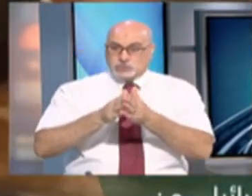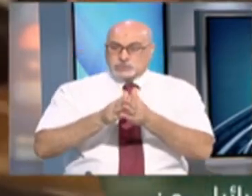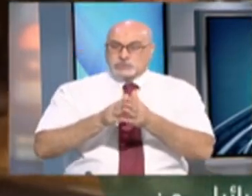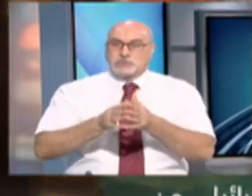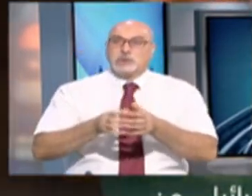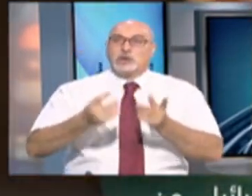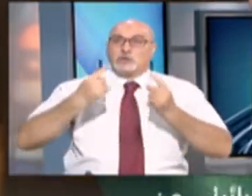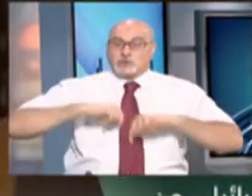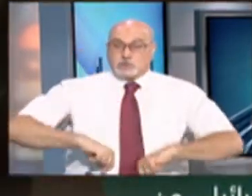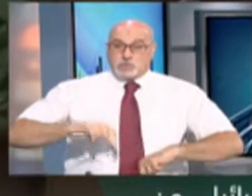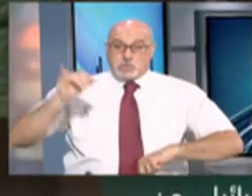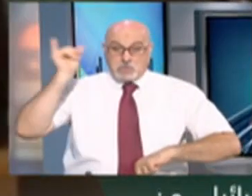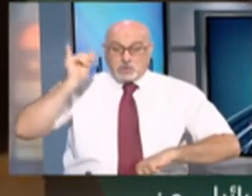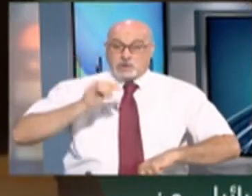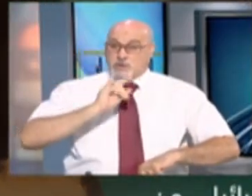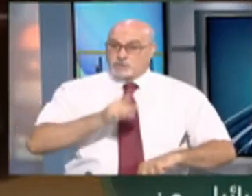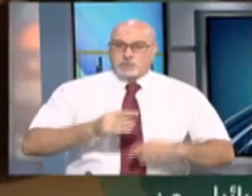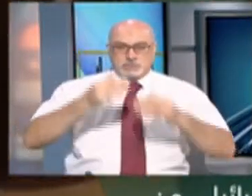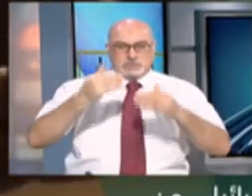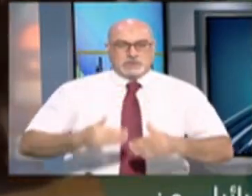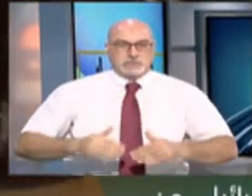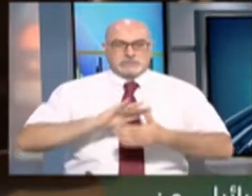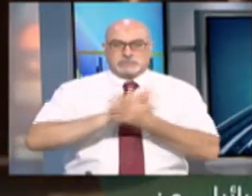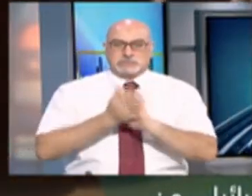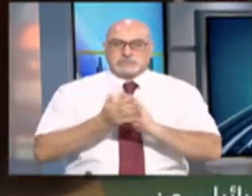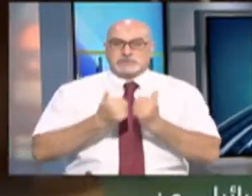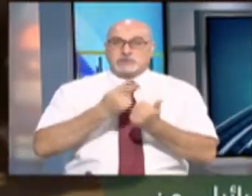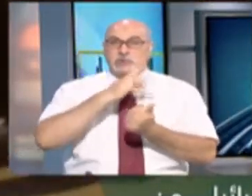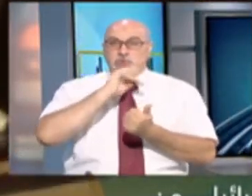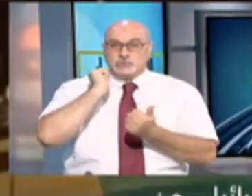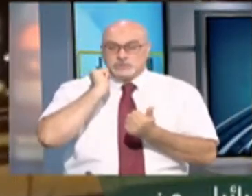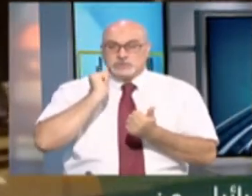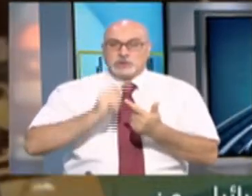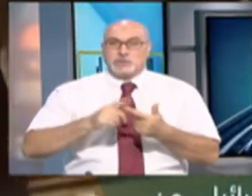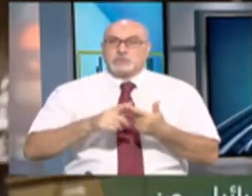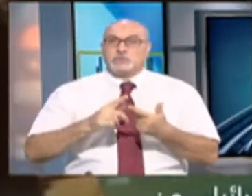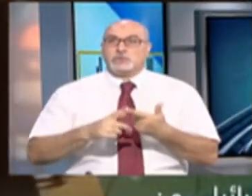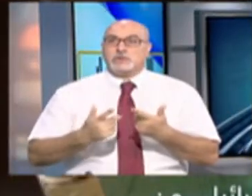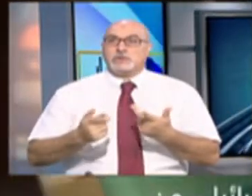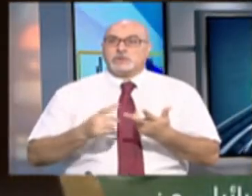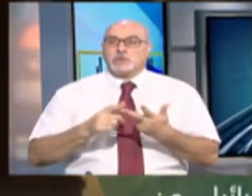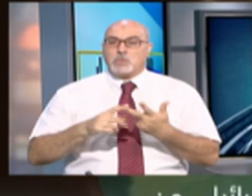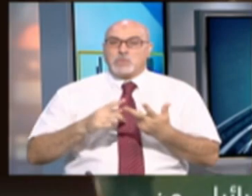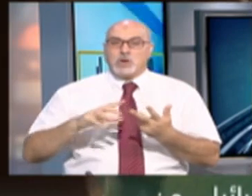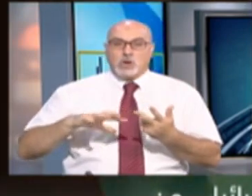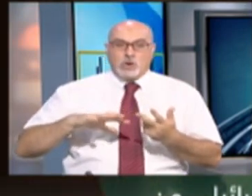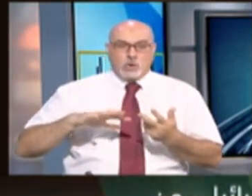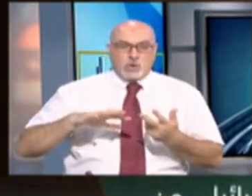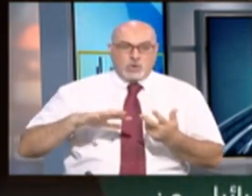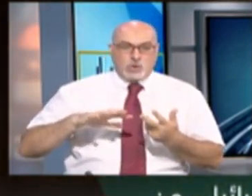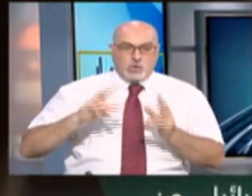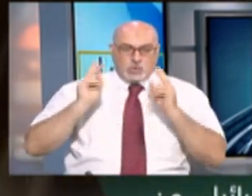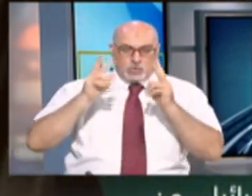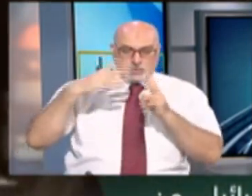مسلسل التطبيع الشامل للبلاد والتمكين للاختراق الصهيوني، بل والإمعان في تمرير كرامة الشعب المغربي